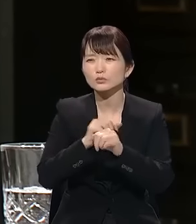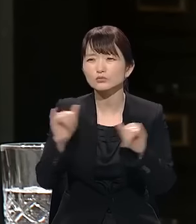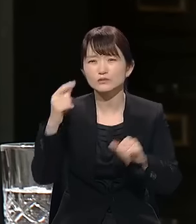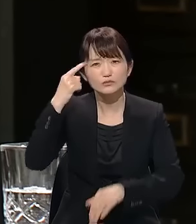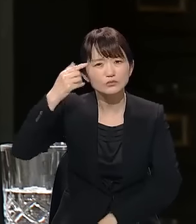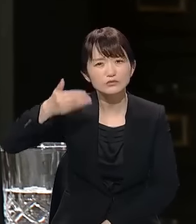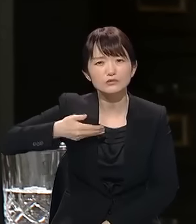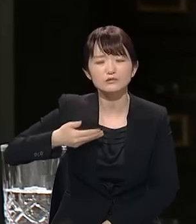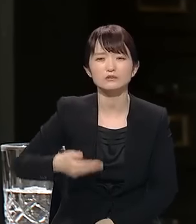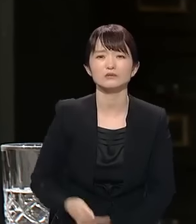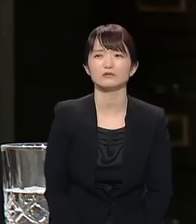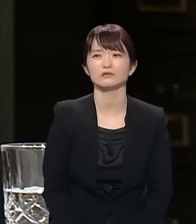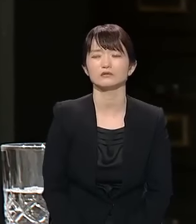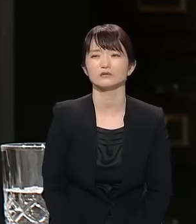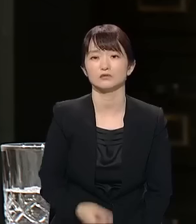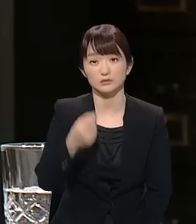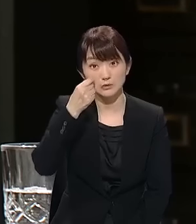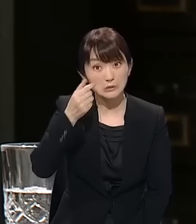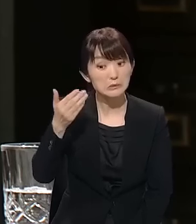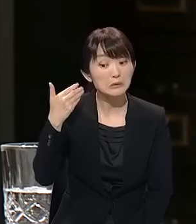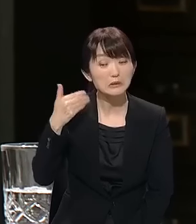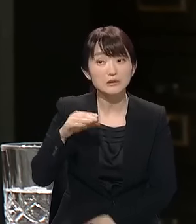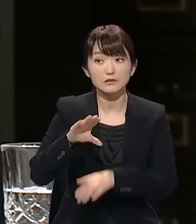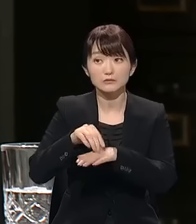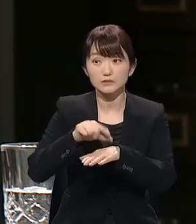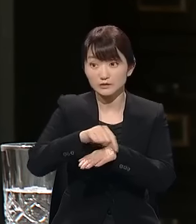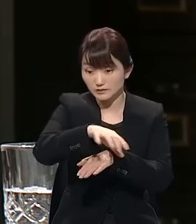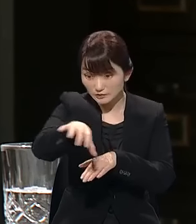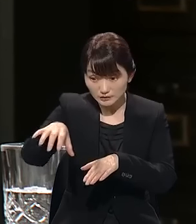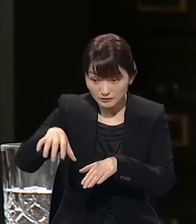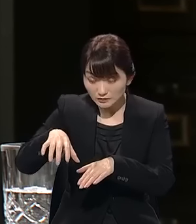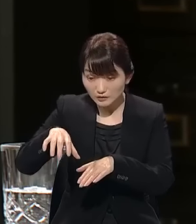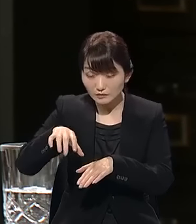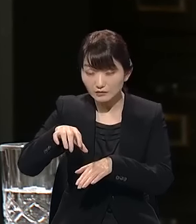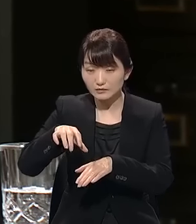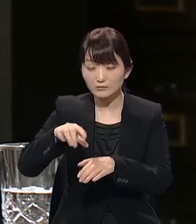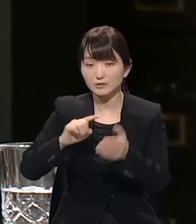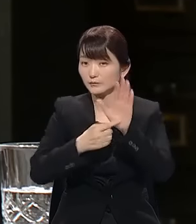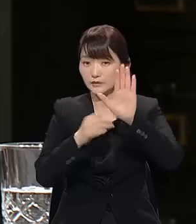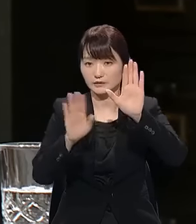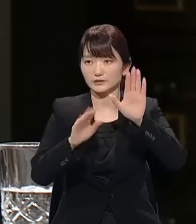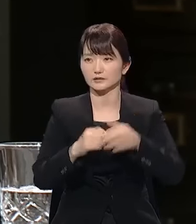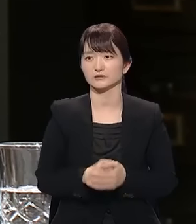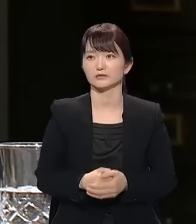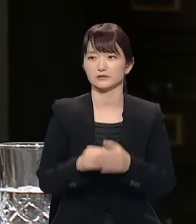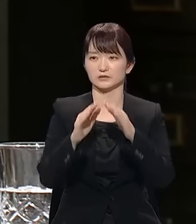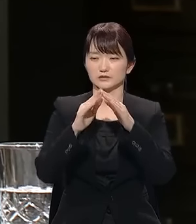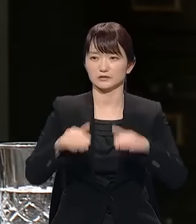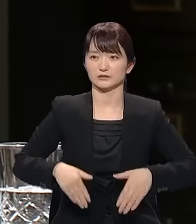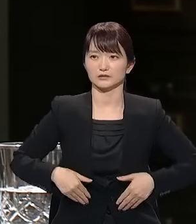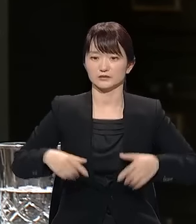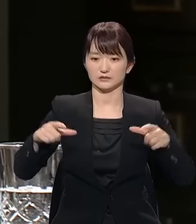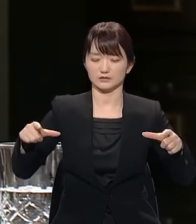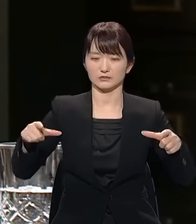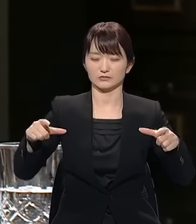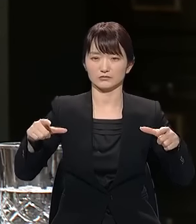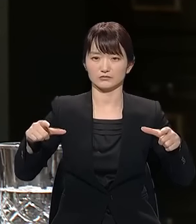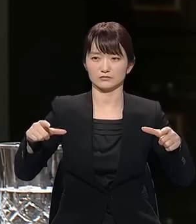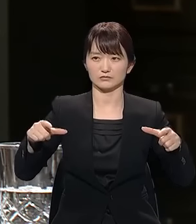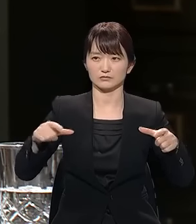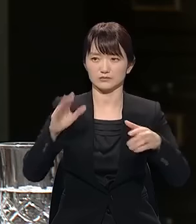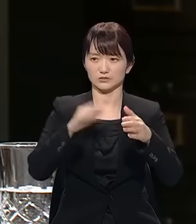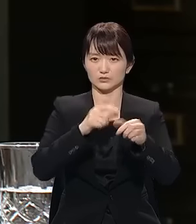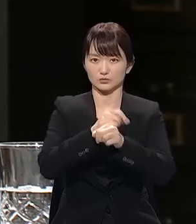이러시는데 저희가 6개월 전 방송에선 지역명을 밝히지 않았습니다만이 전라남도 소속 공무원들이